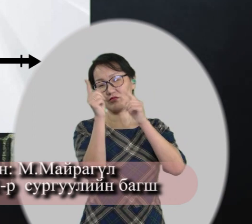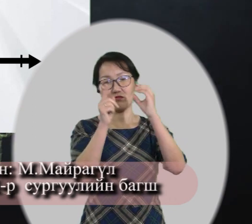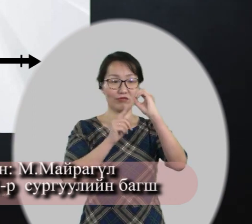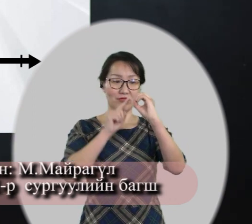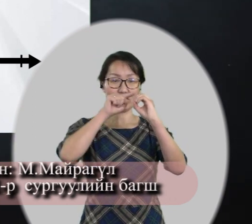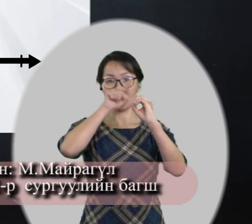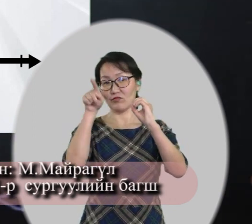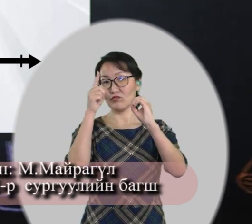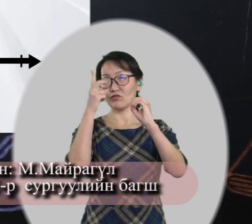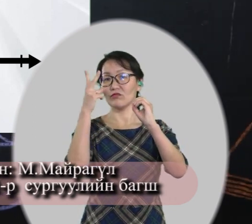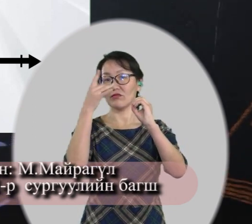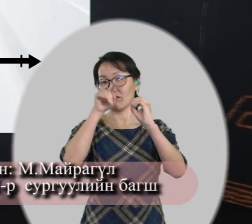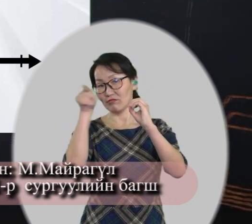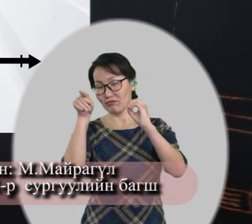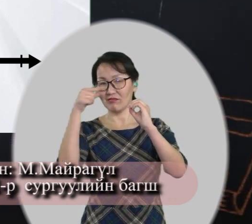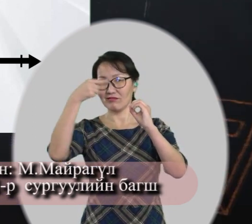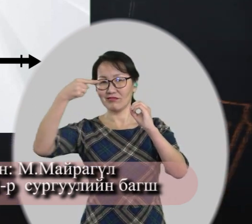Сол қол жаққа жүреді екен.